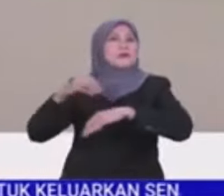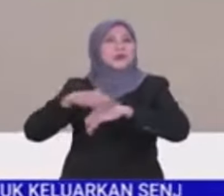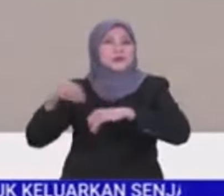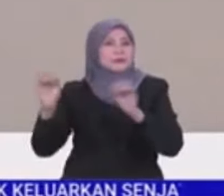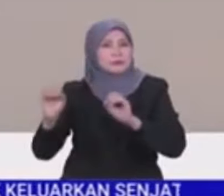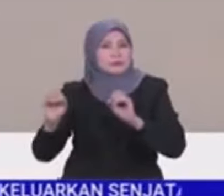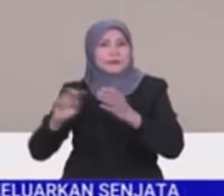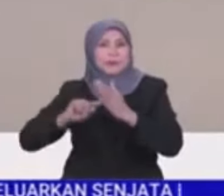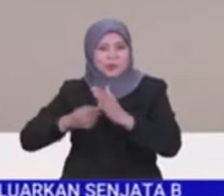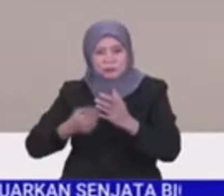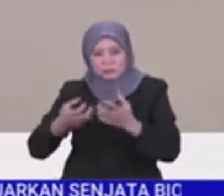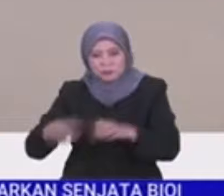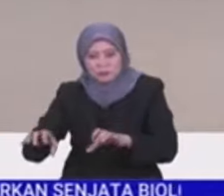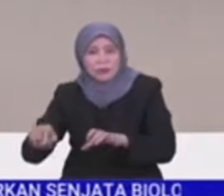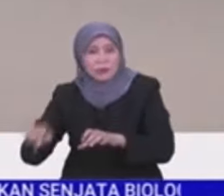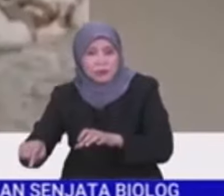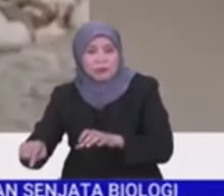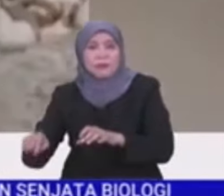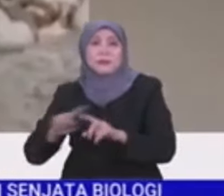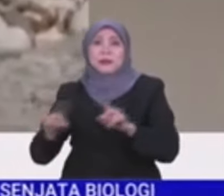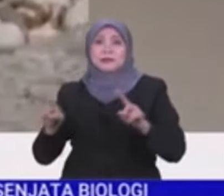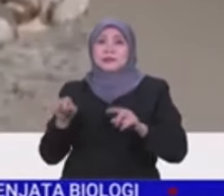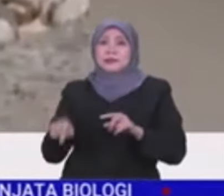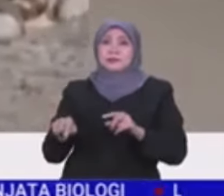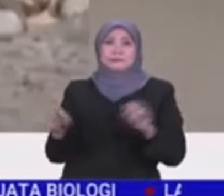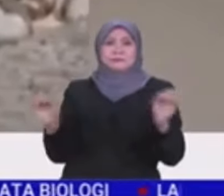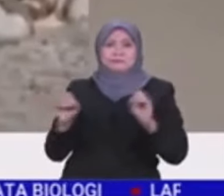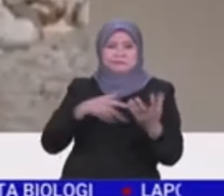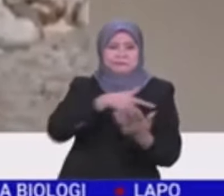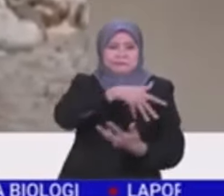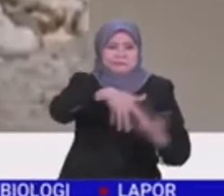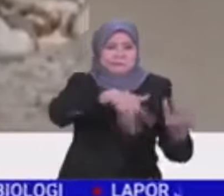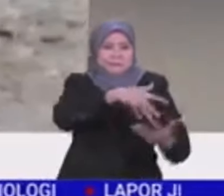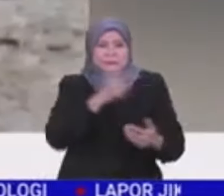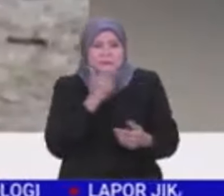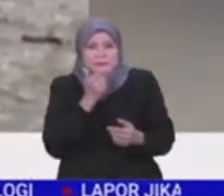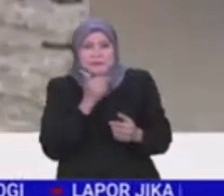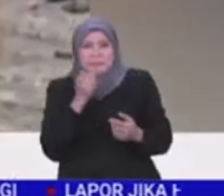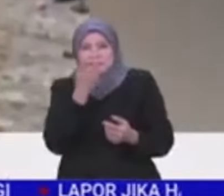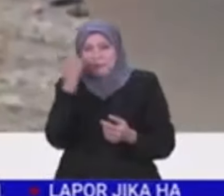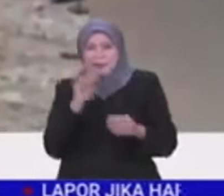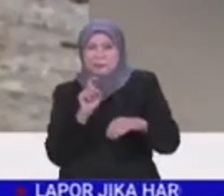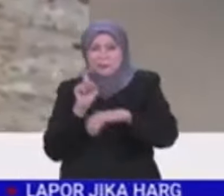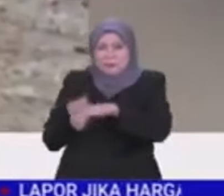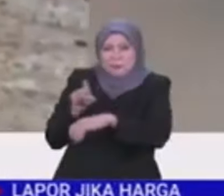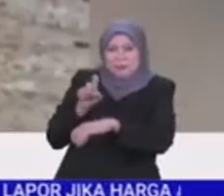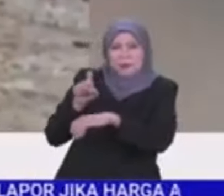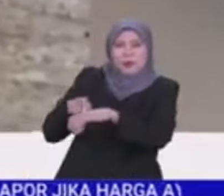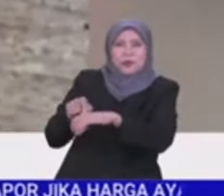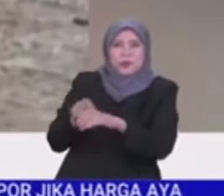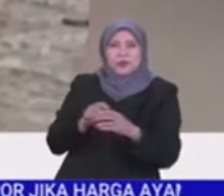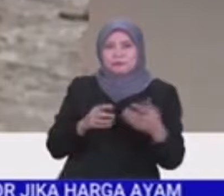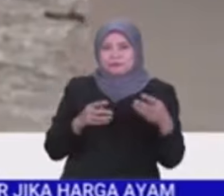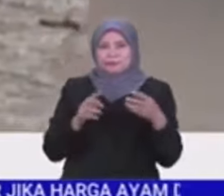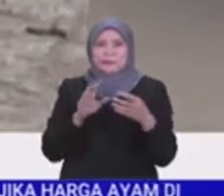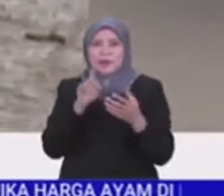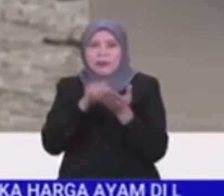mula menetas. Walaupun hidup seperti biasa, namun haiwan ini tidak bergaul dengan ayam lain kerana sering dipatuk dan diserang.